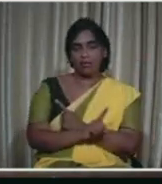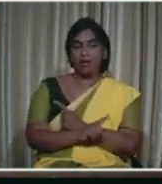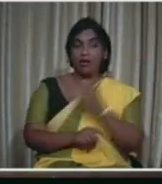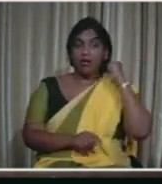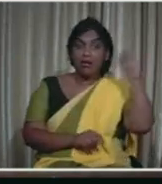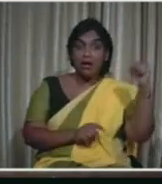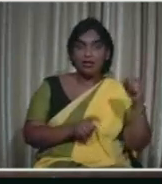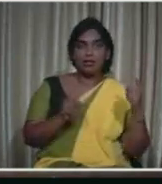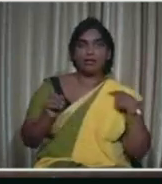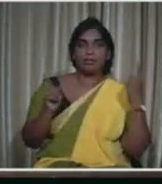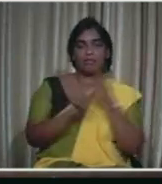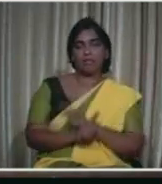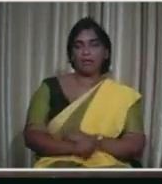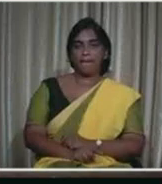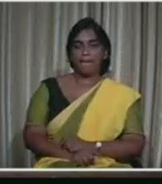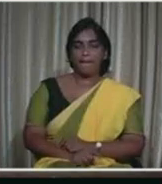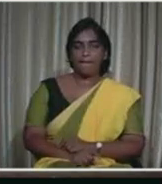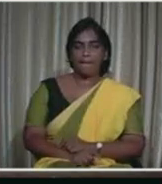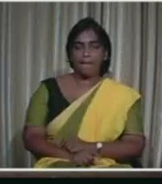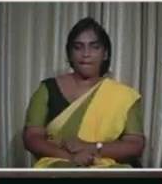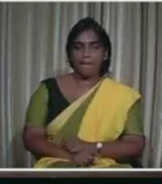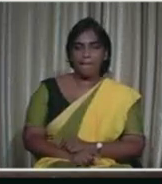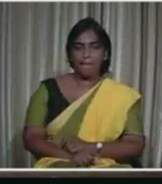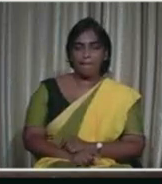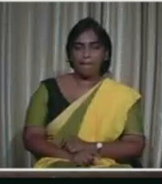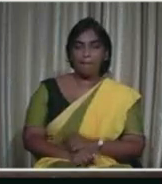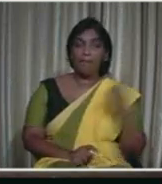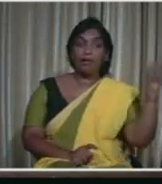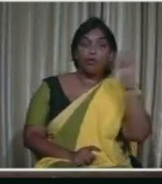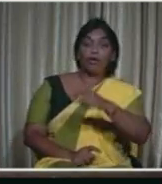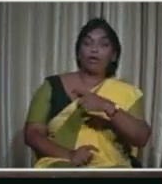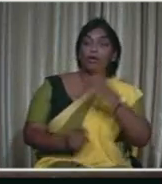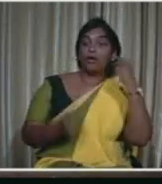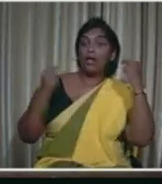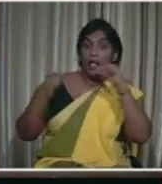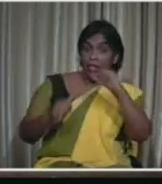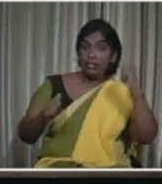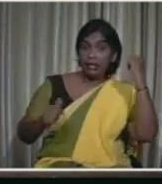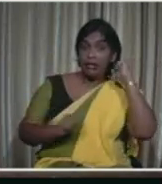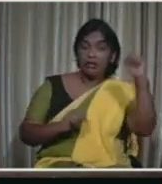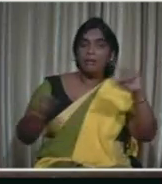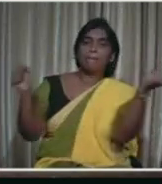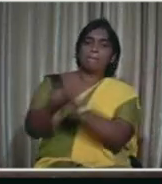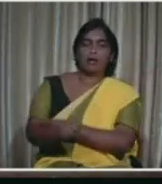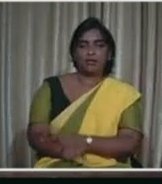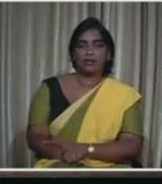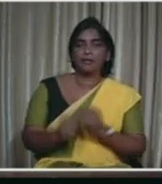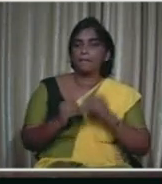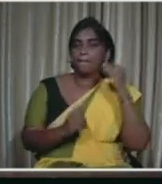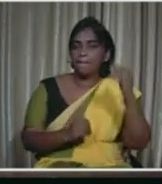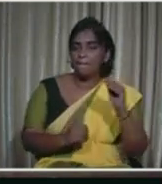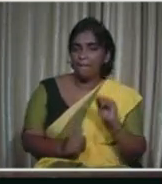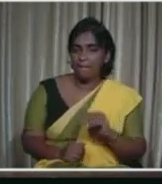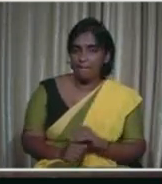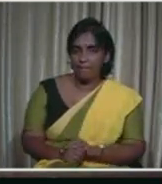inne dorotu pal kiwa Raju tu mai kuwa dorotu pal mara pangkil. Atta Raju meruwa. Mukadde uni.